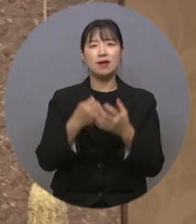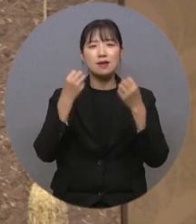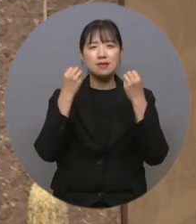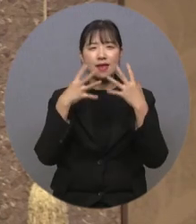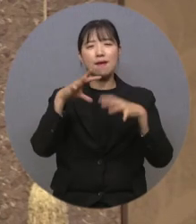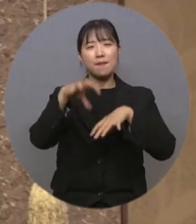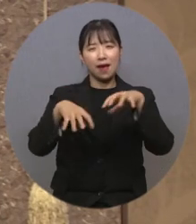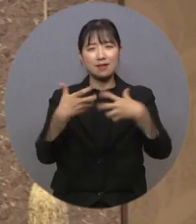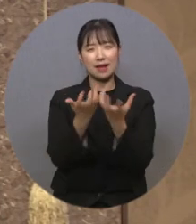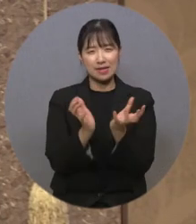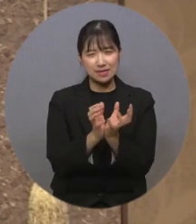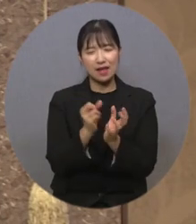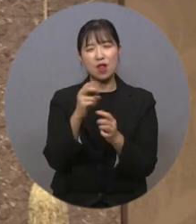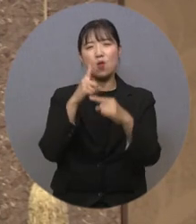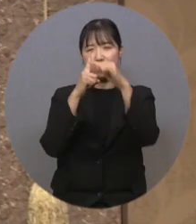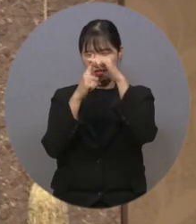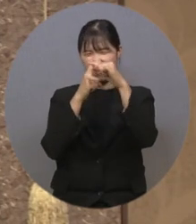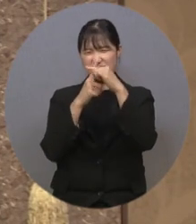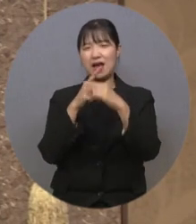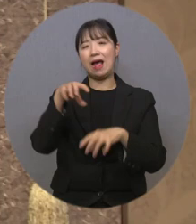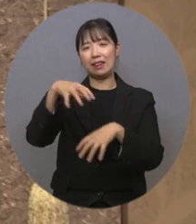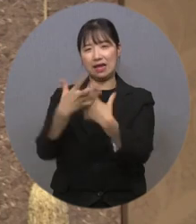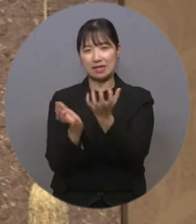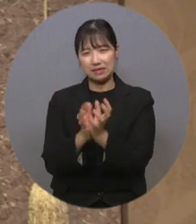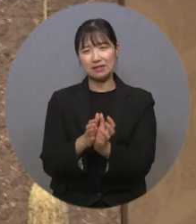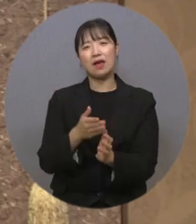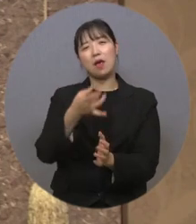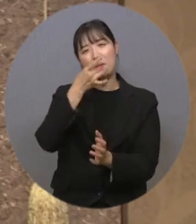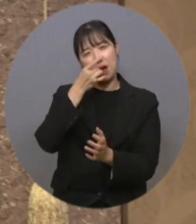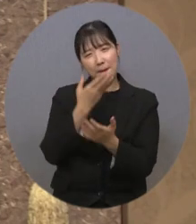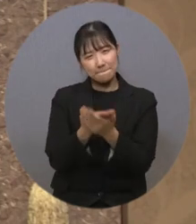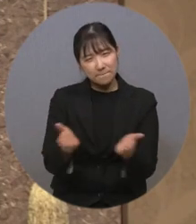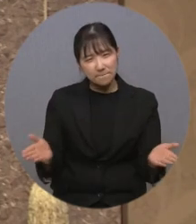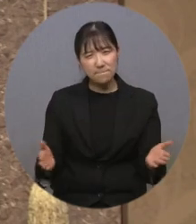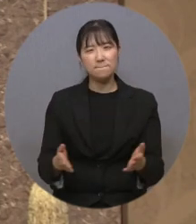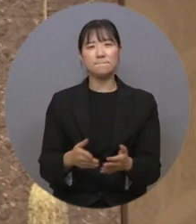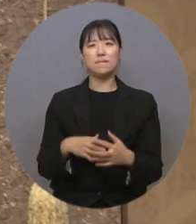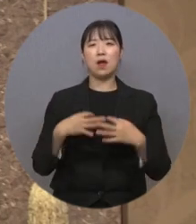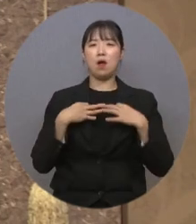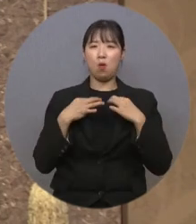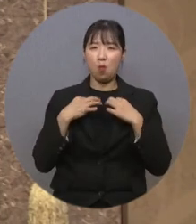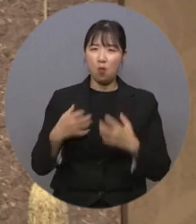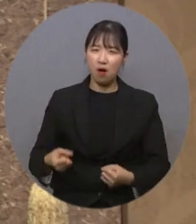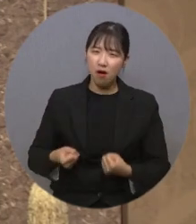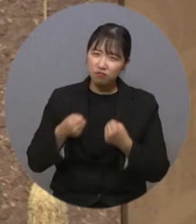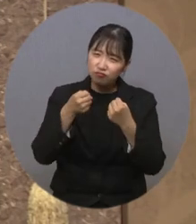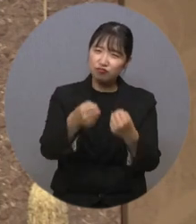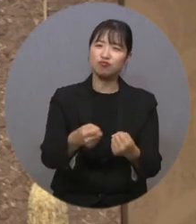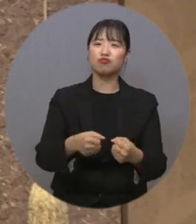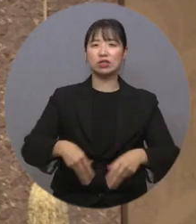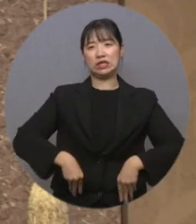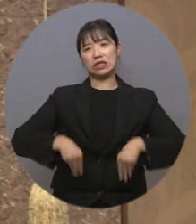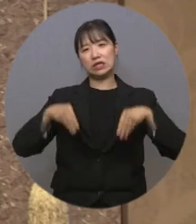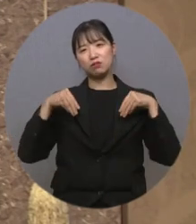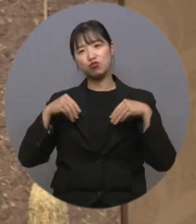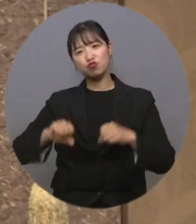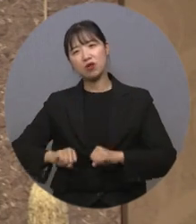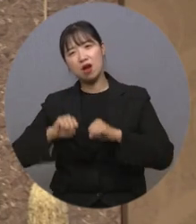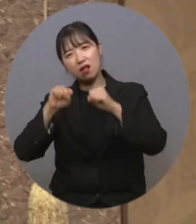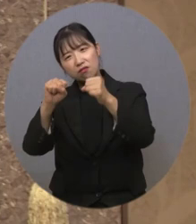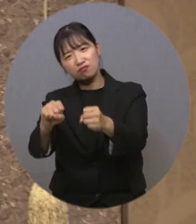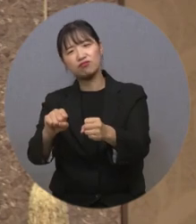새마을단체나 적십자단체가 이분들에게 뭐 밥을 해주고 어떤 옷가지를 갖다 주고 이불을 갖다 주는